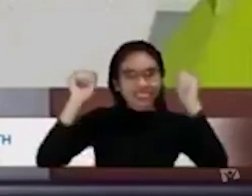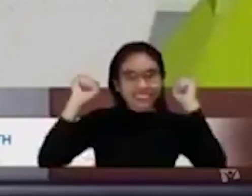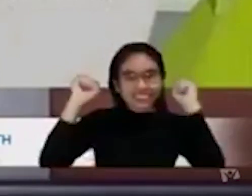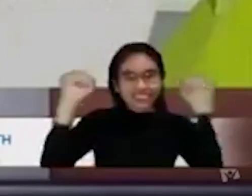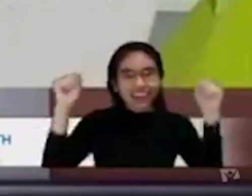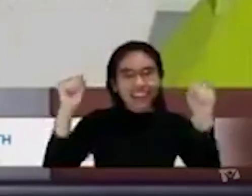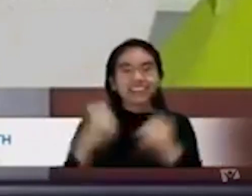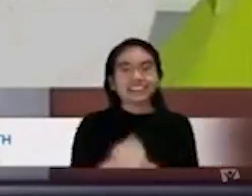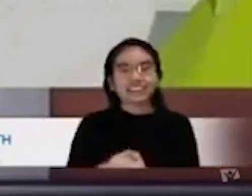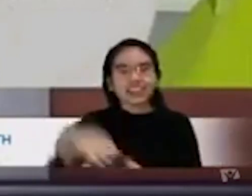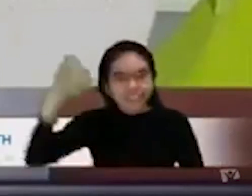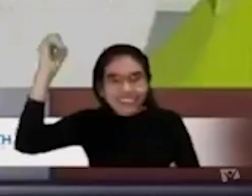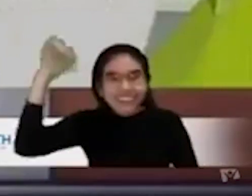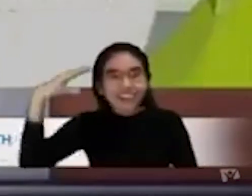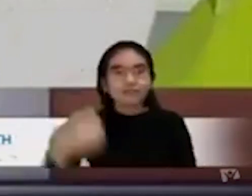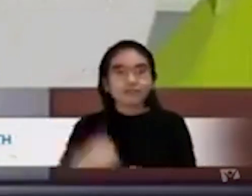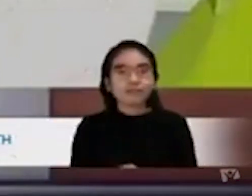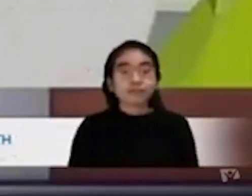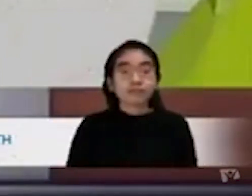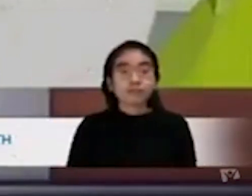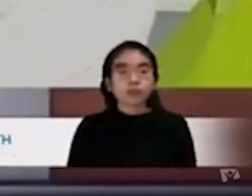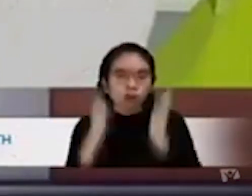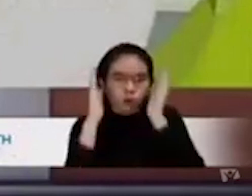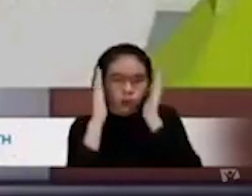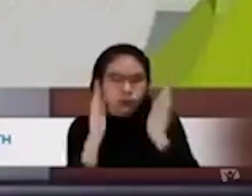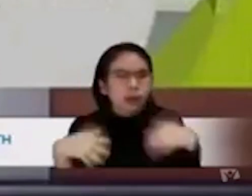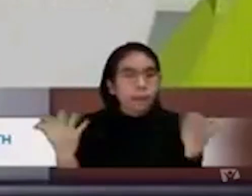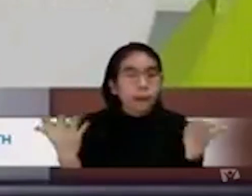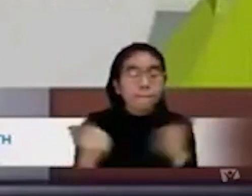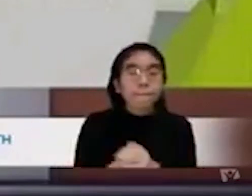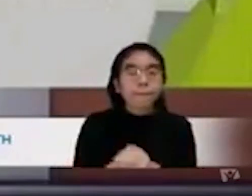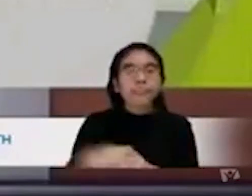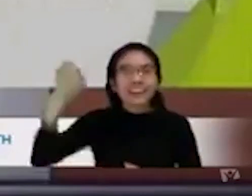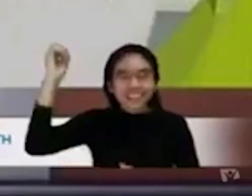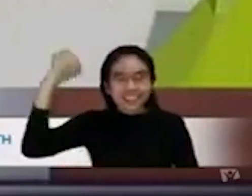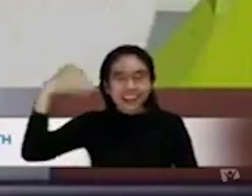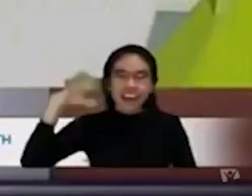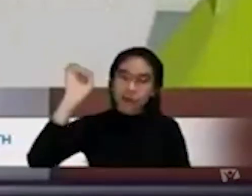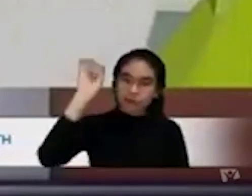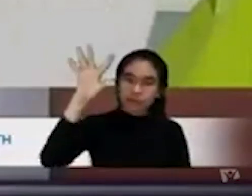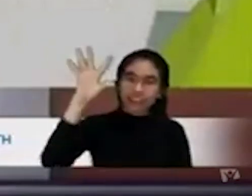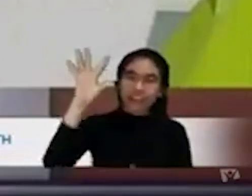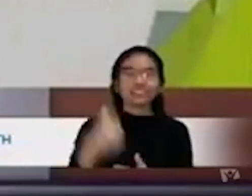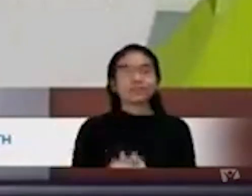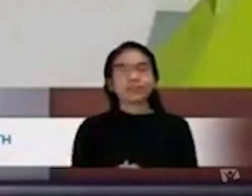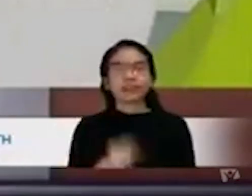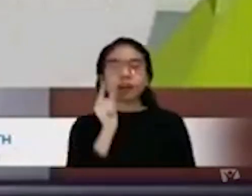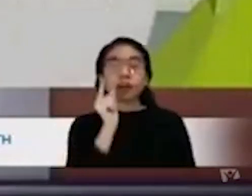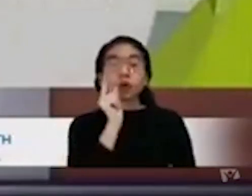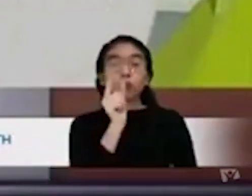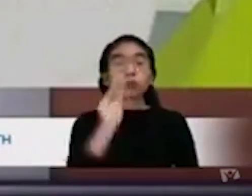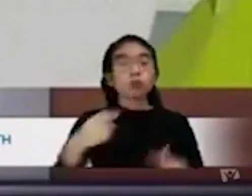matahari. Ini akan membuat tubuh kita sehat. Meningkatkan apa? Imun kita. Jadi